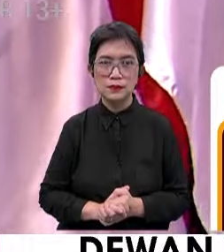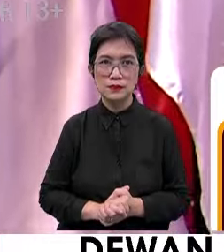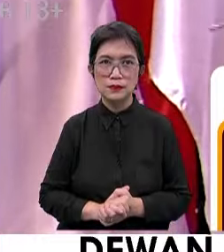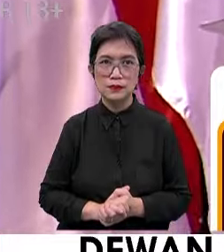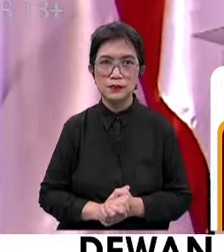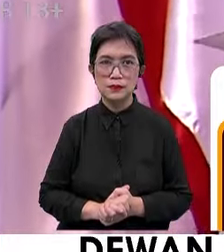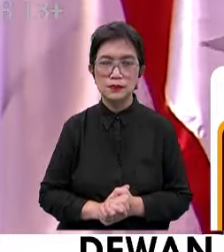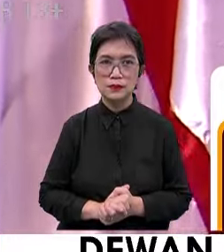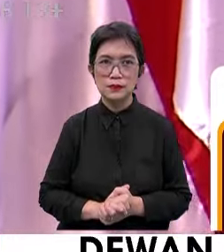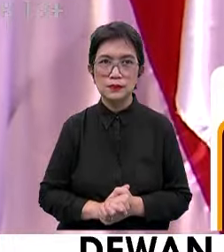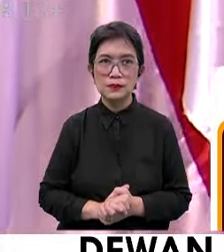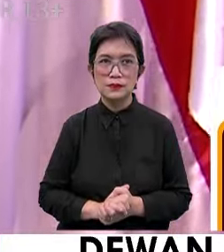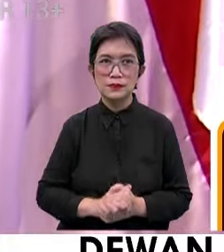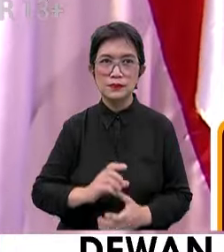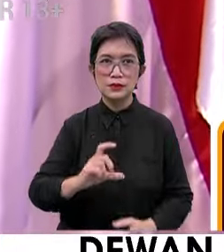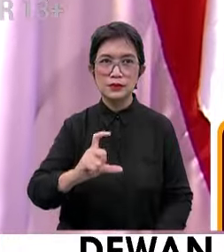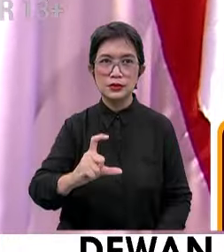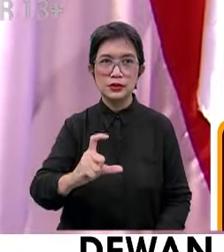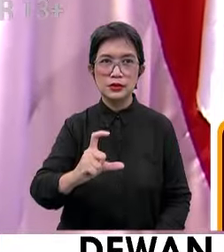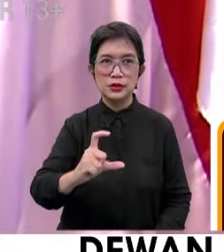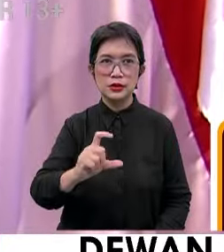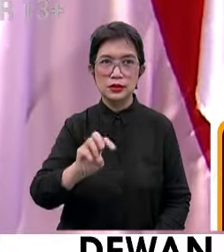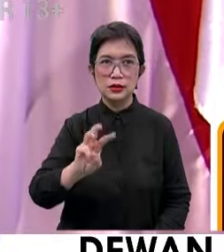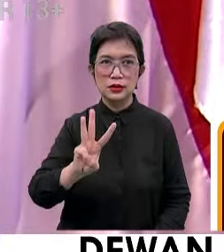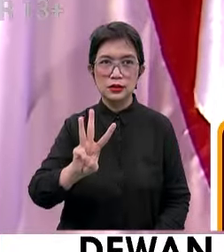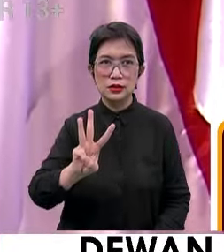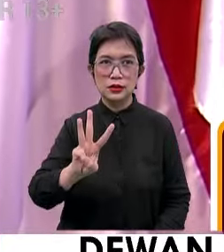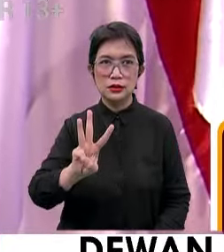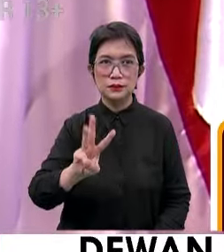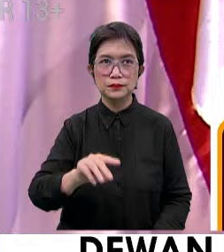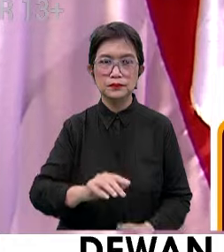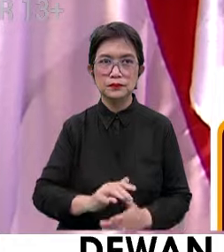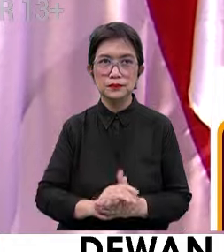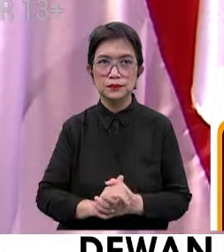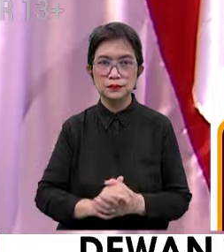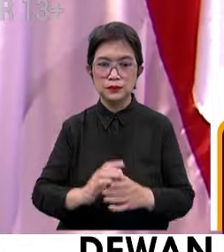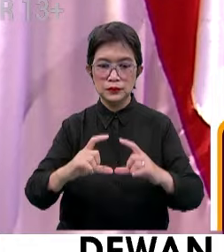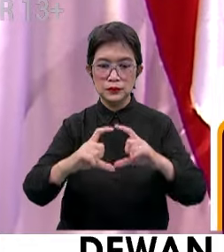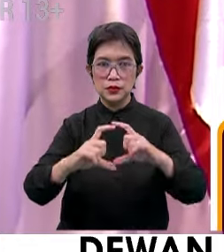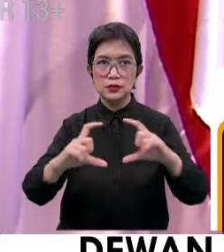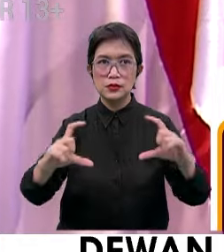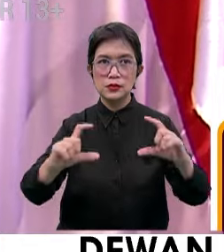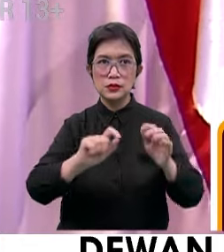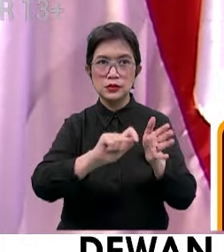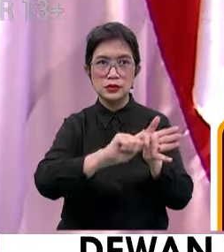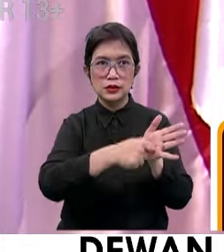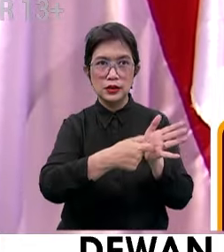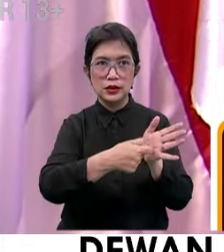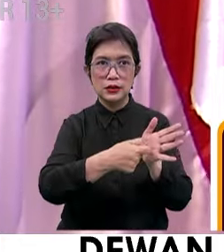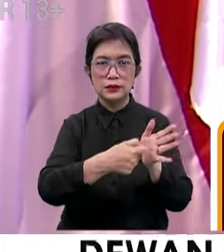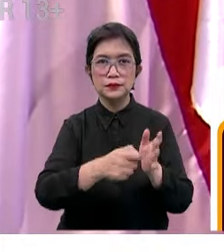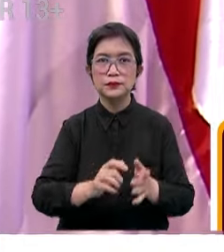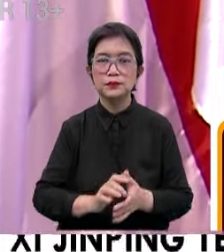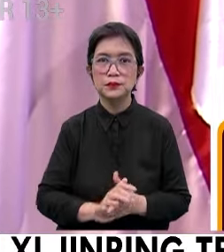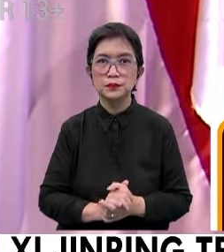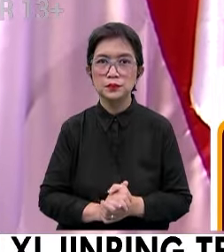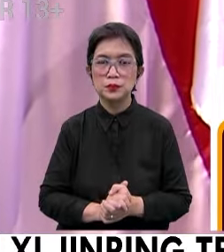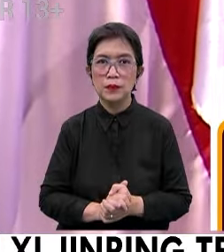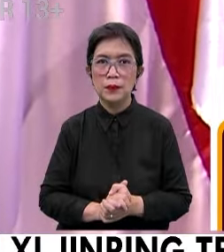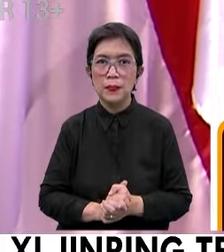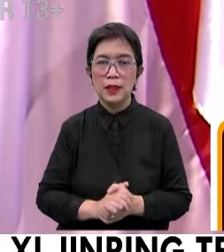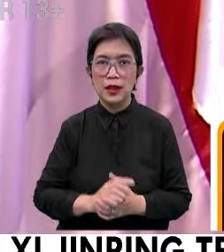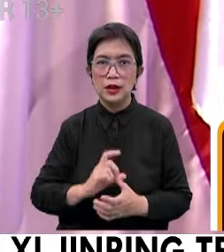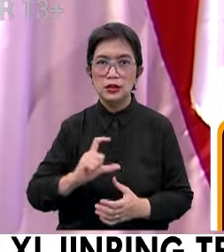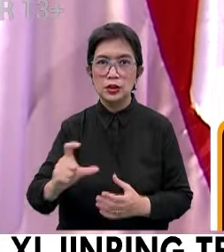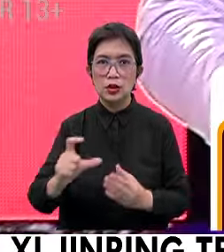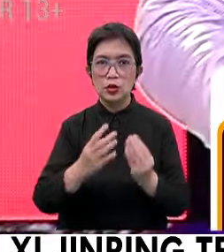Amplop C3. Hadirin semua masih tersegel dengan baik, terjamin kerahasiaannya. Untuk calon wakil